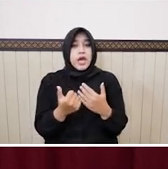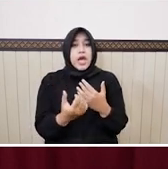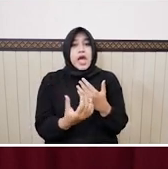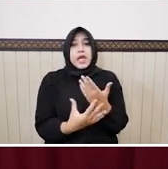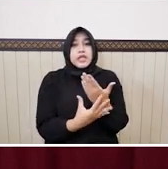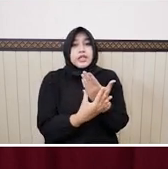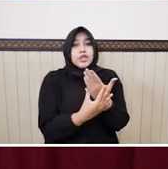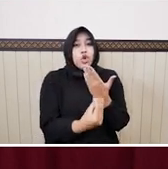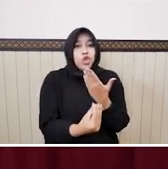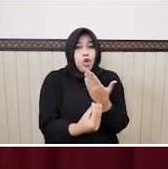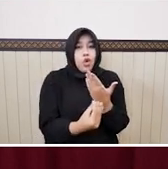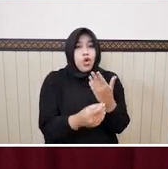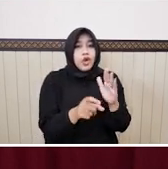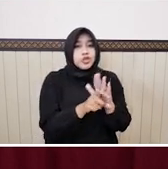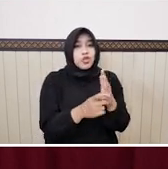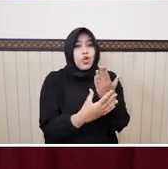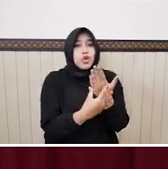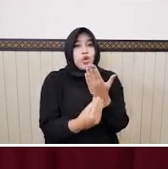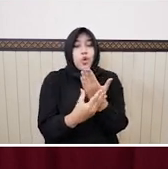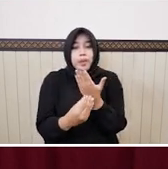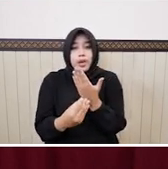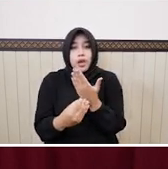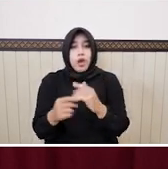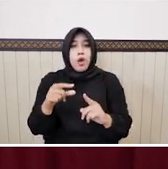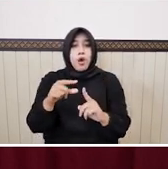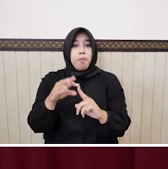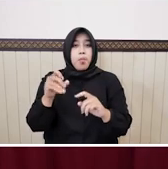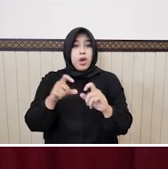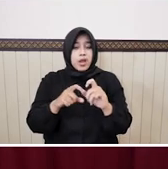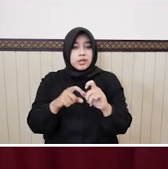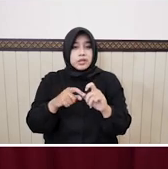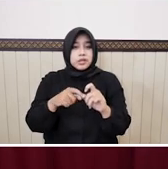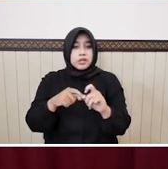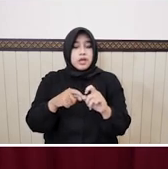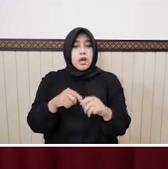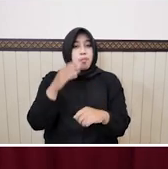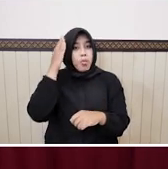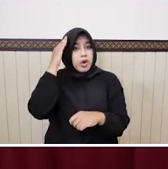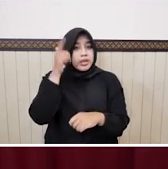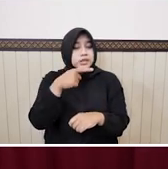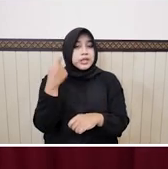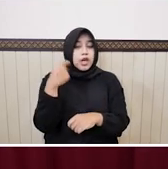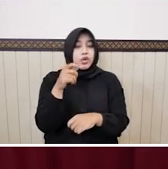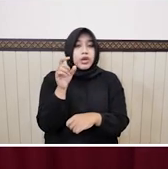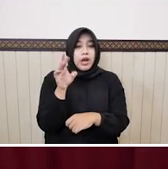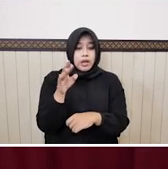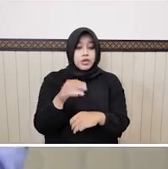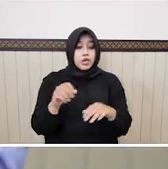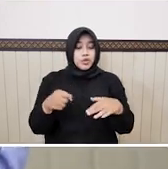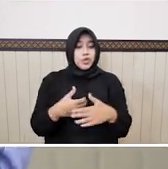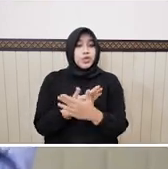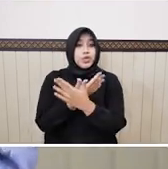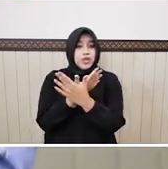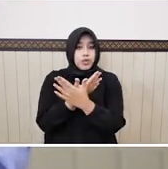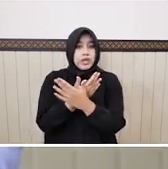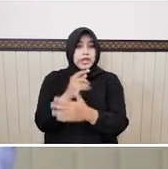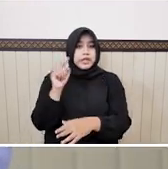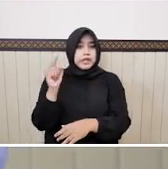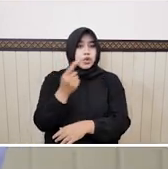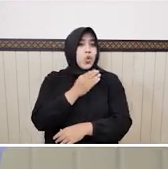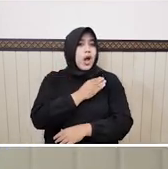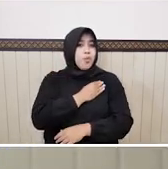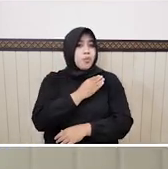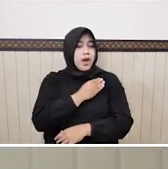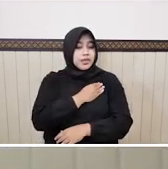boleh polres-polres yang lain betul oleh polsek-polsek yang lain bahwa di Gunungkidul di salah satu kabupaten